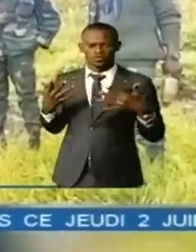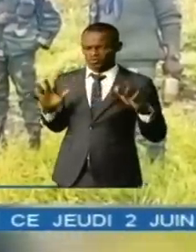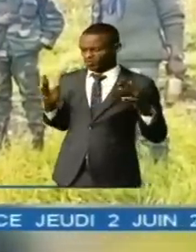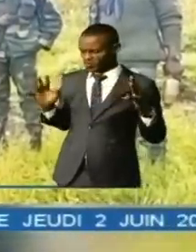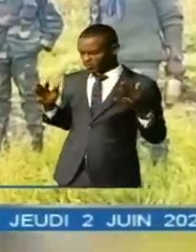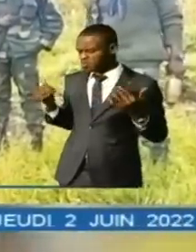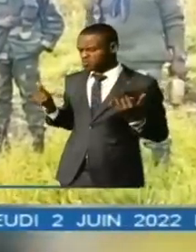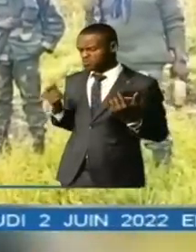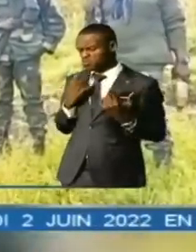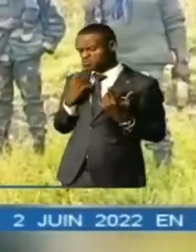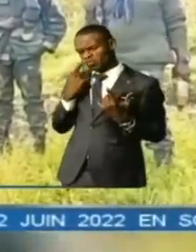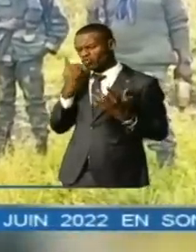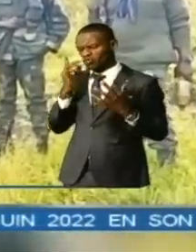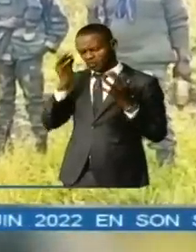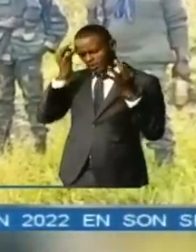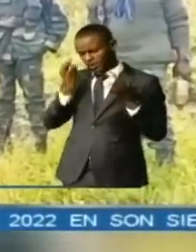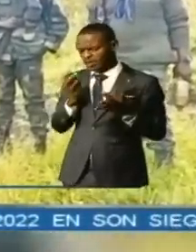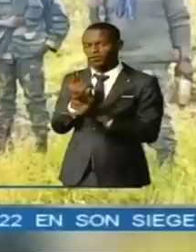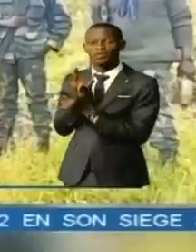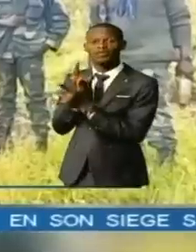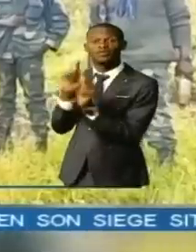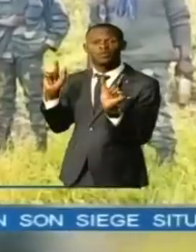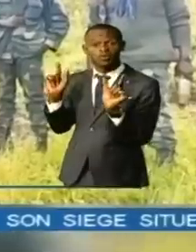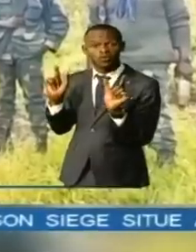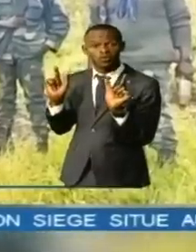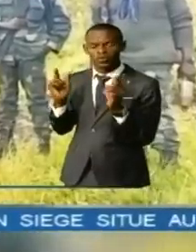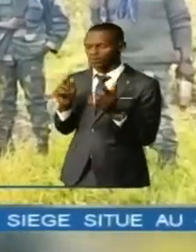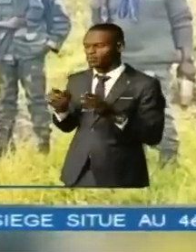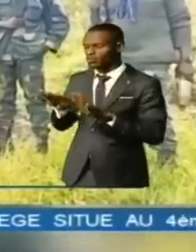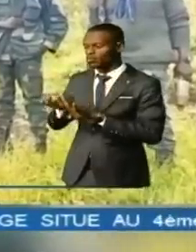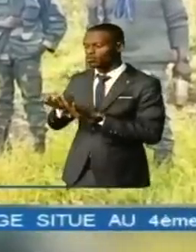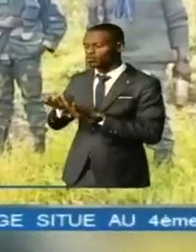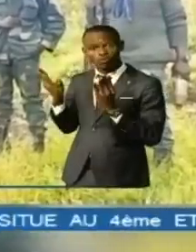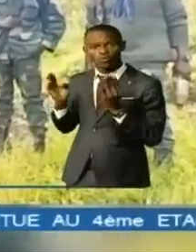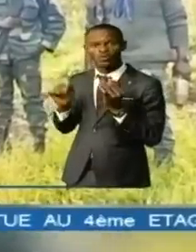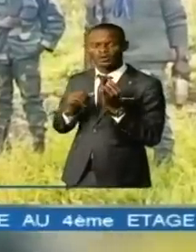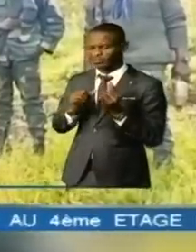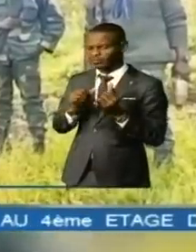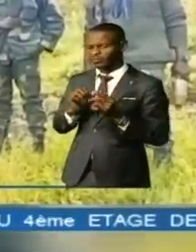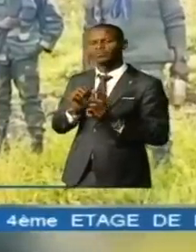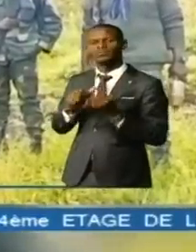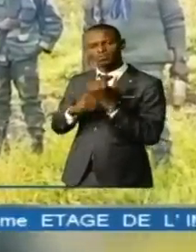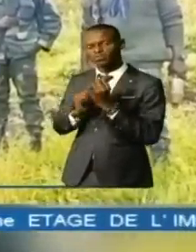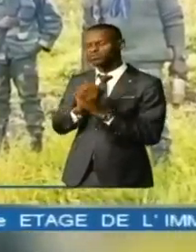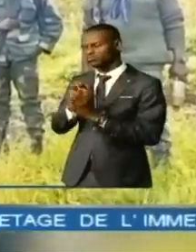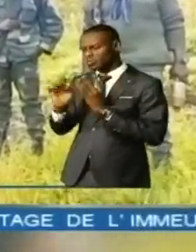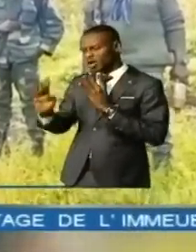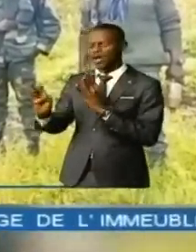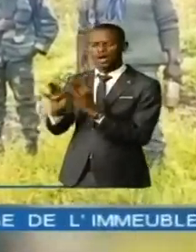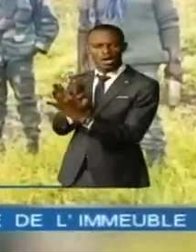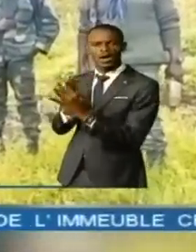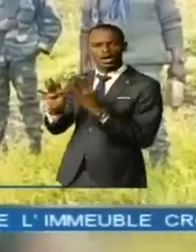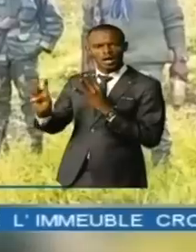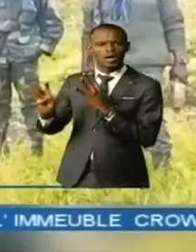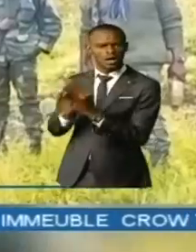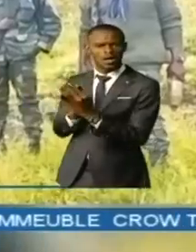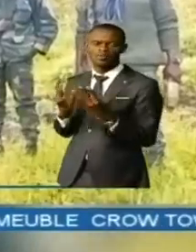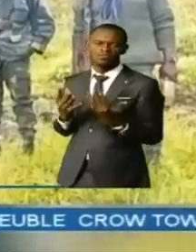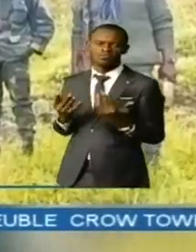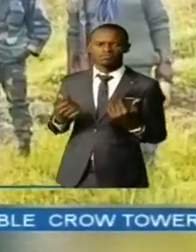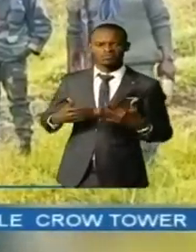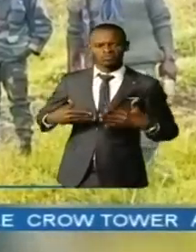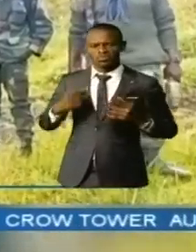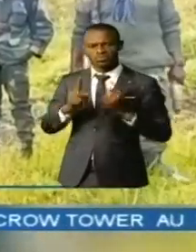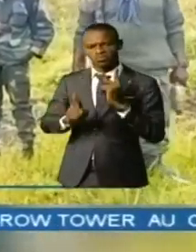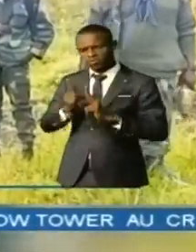cette route vient d'être réouverte par les forces armées de la République du Congo et c'est là la grande